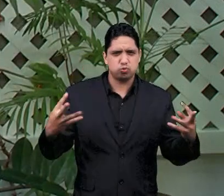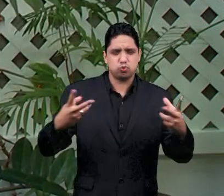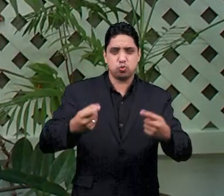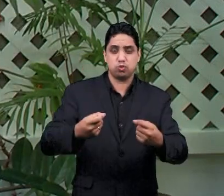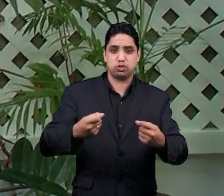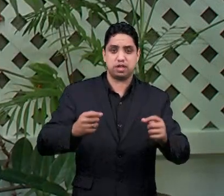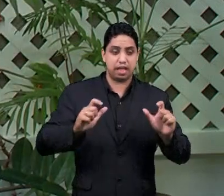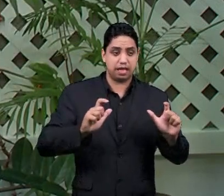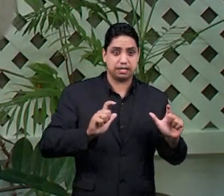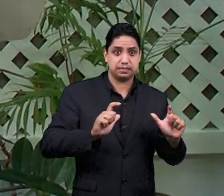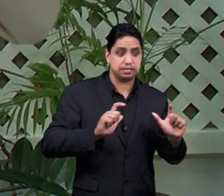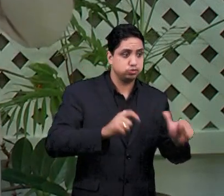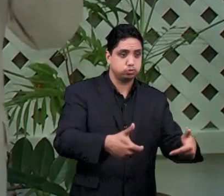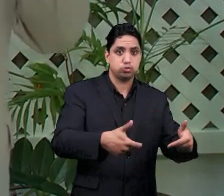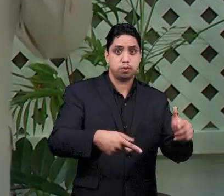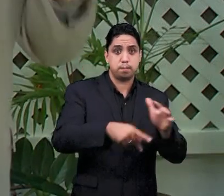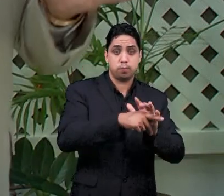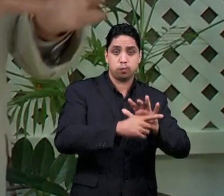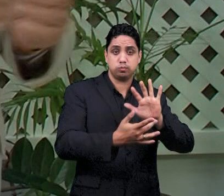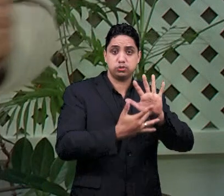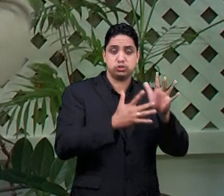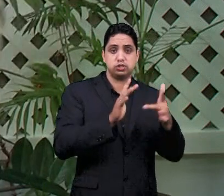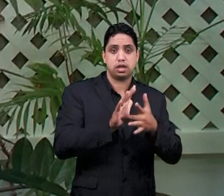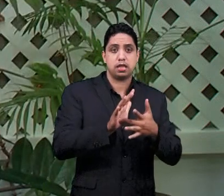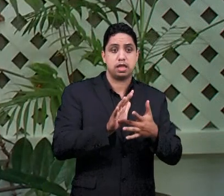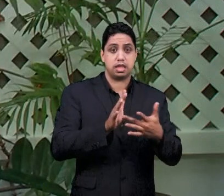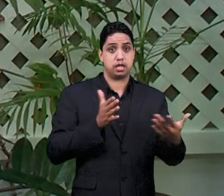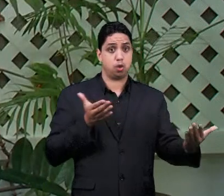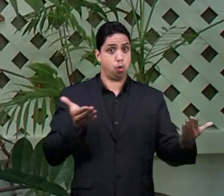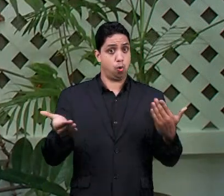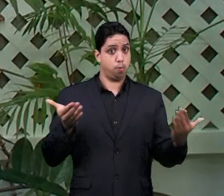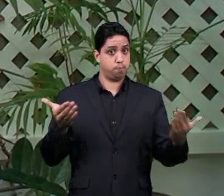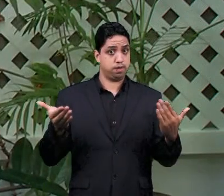faits, les actes du Seigneur Jésus